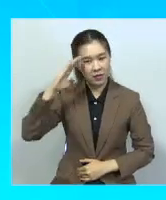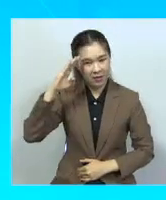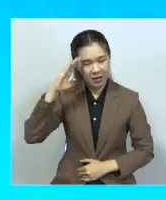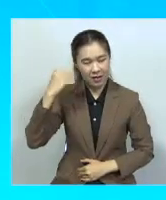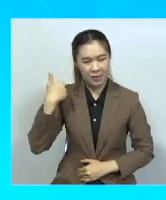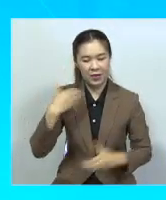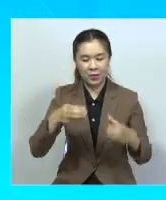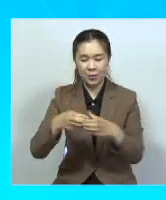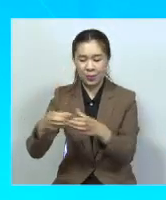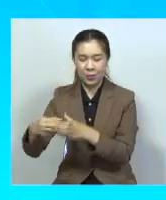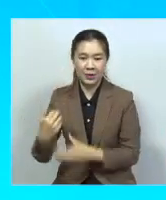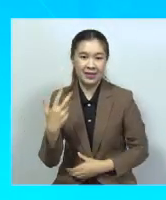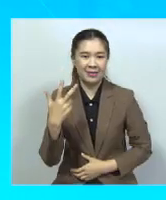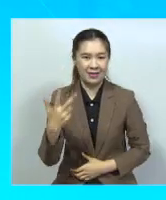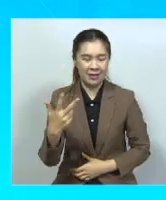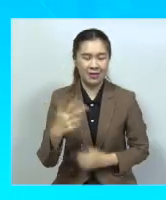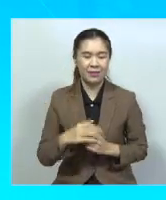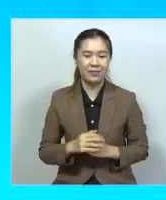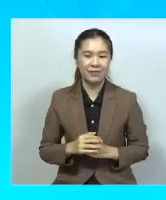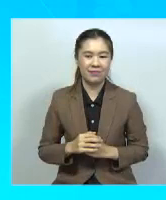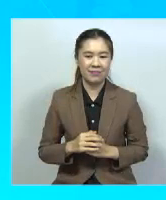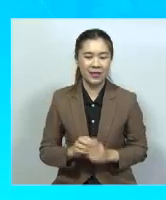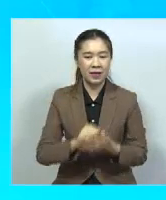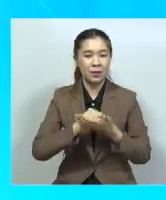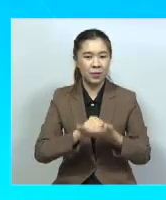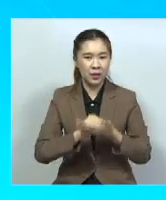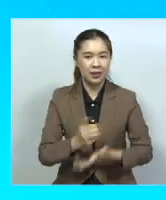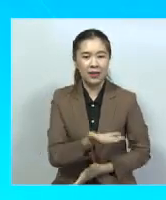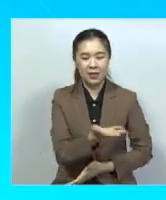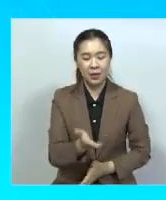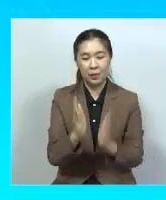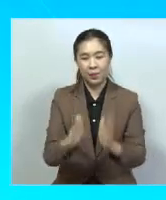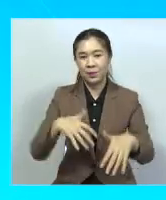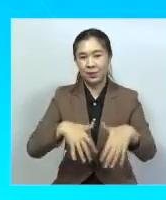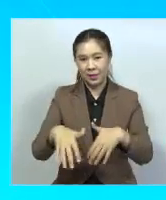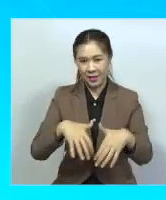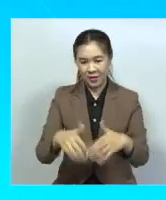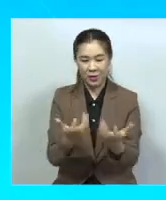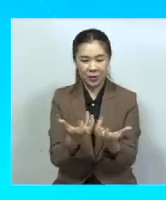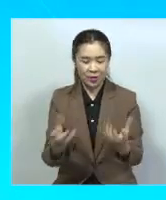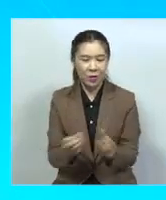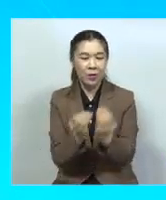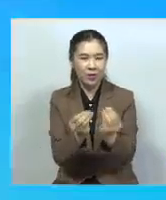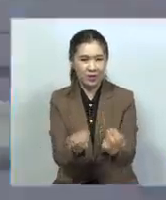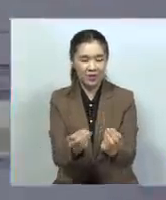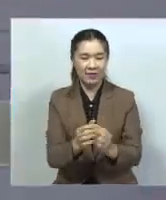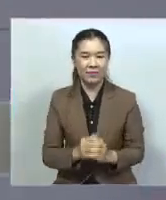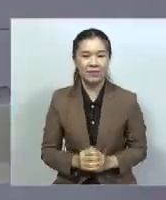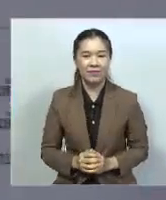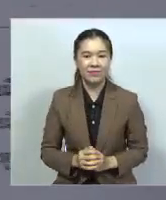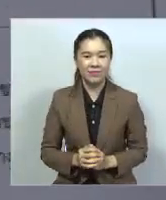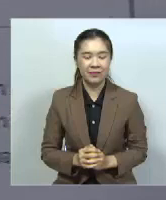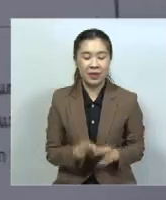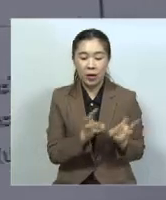และ3เหล่าทัพค่ะทั้งหมดนี้นะคะจะไปให้บริการประชาชนที่เดินทางไปรับสิ่งของพระราชทานด้วยค่ะส่วน